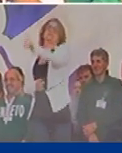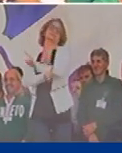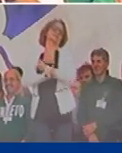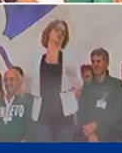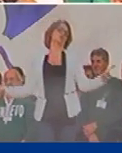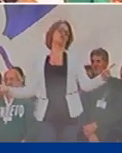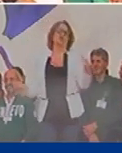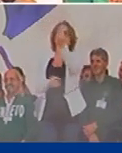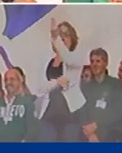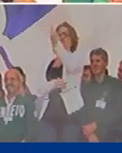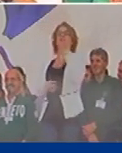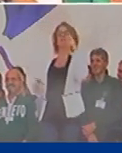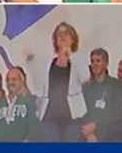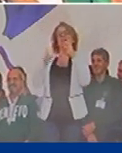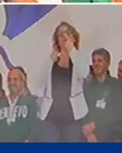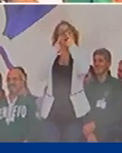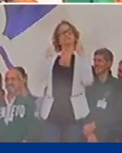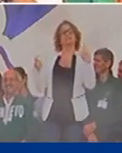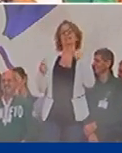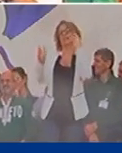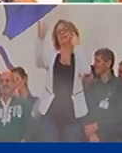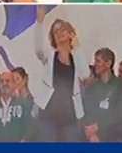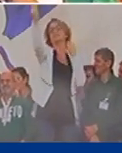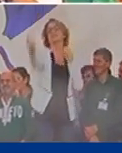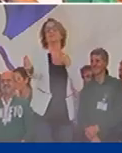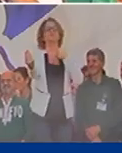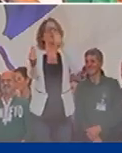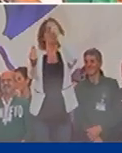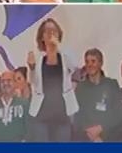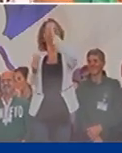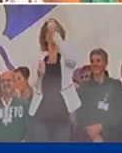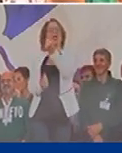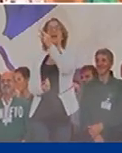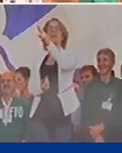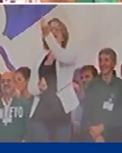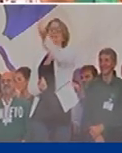Stavo cercando di dire qualcosa di serio. Non farmi vedere Renzi.